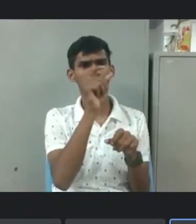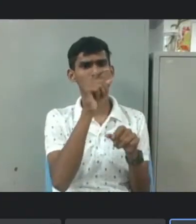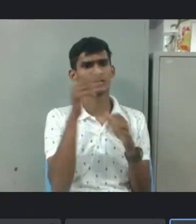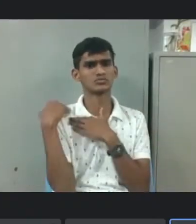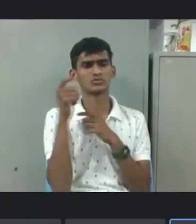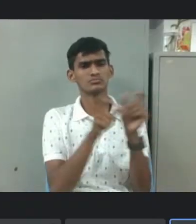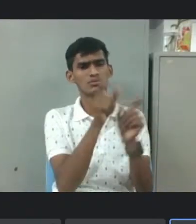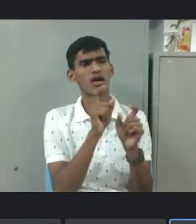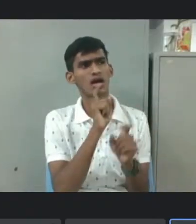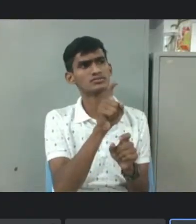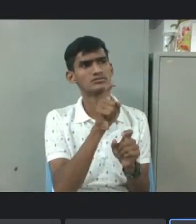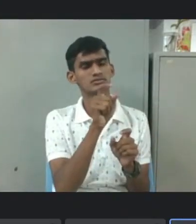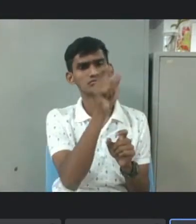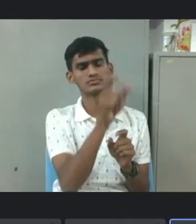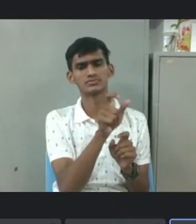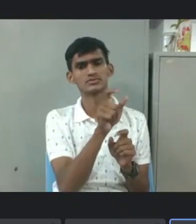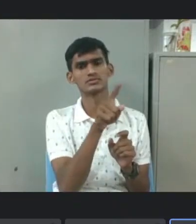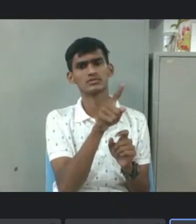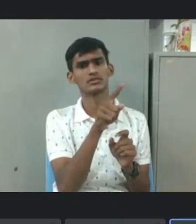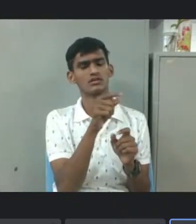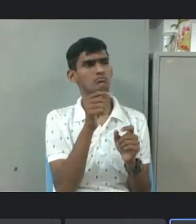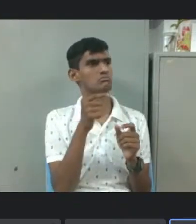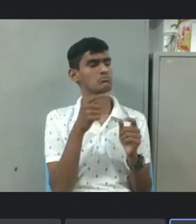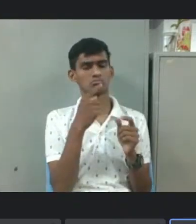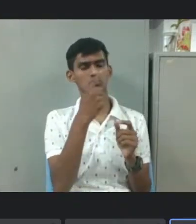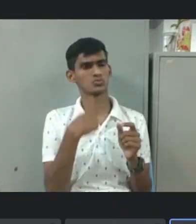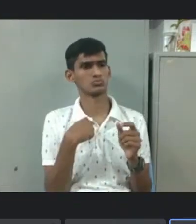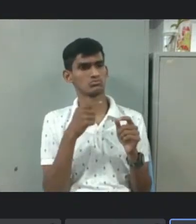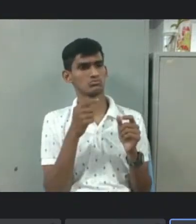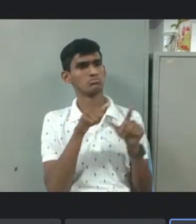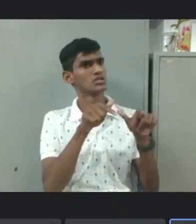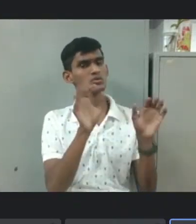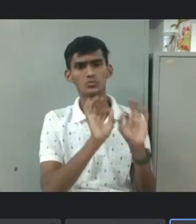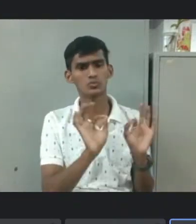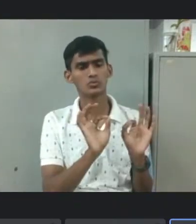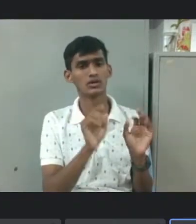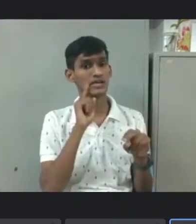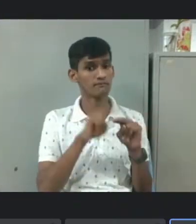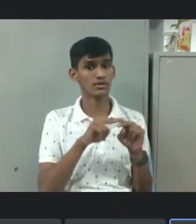ഇല്ലേ എന്ന് ചോദിച്ചപ്പോ അവരങ്ങനെ ഒരു ഗ്രാമസഭ ഇല്ല, ഉണ്ടാവുമ്പോ മോളെന്നെ വിളിക്കാന്നാണ് പറയണേ.